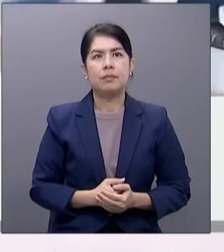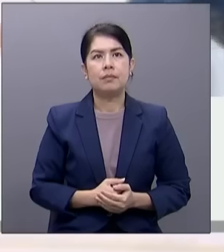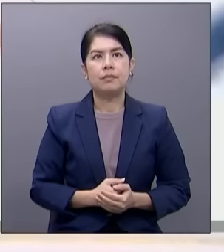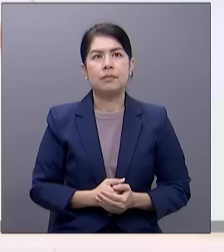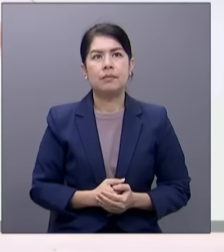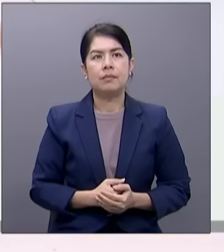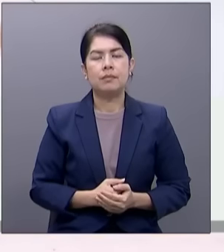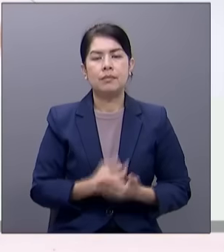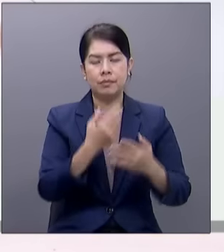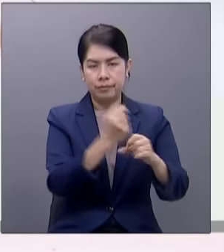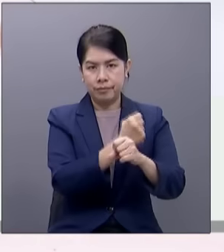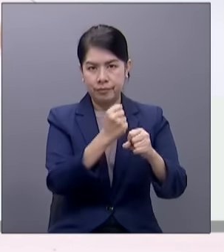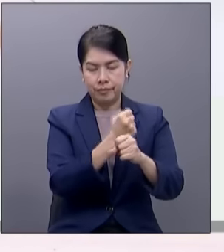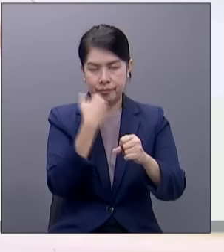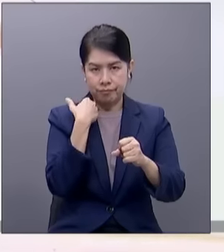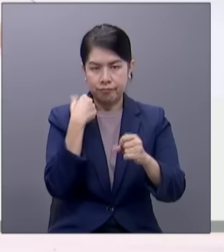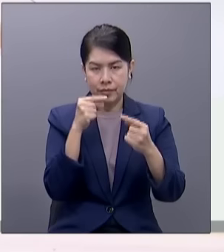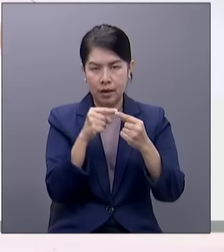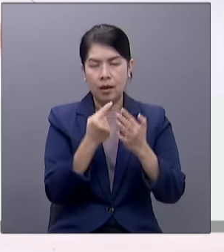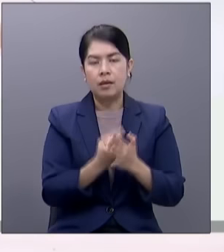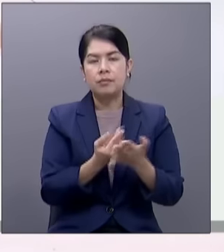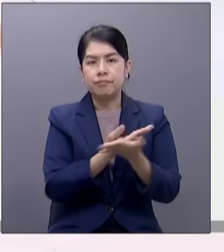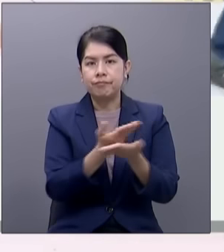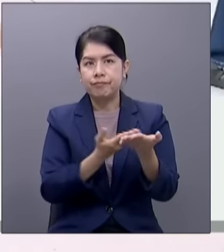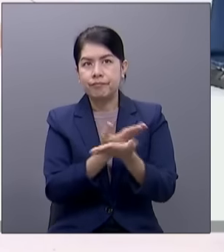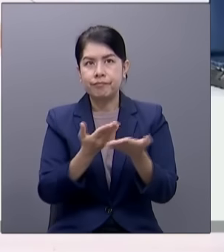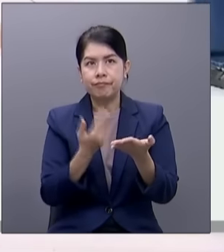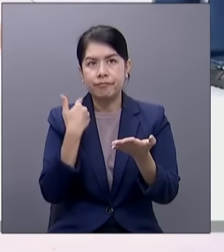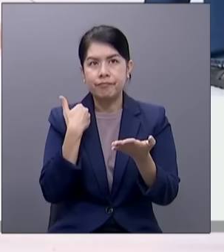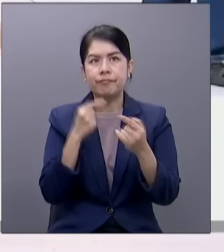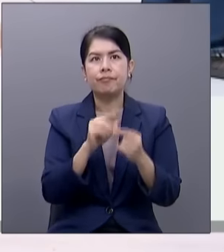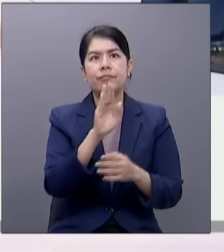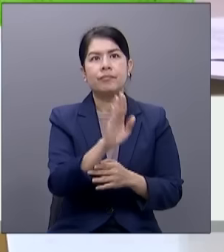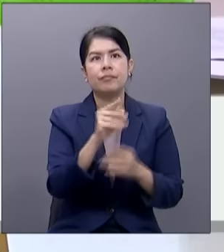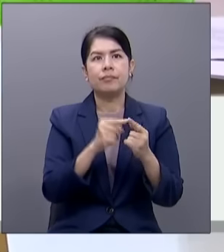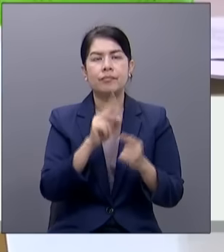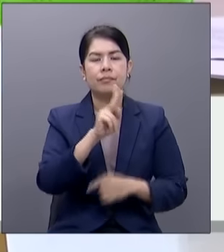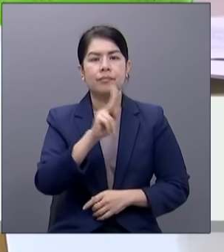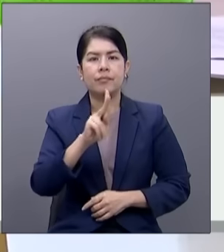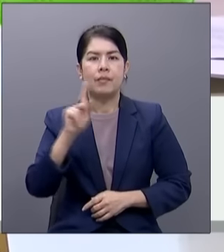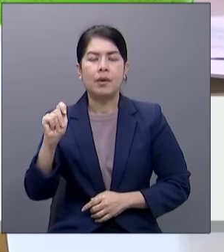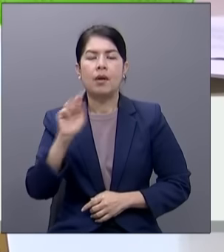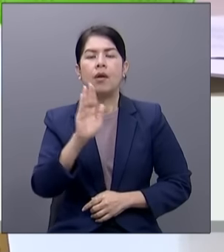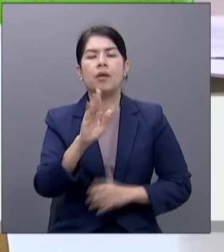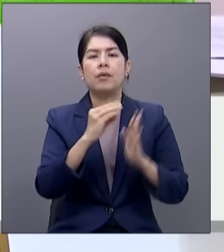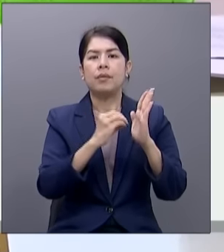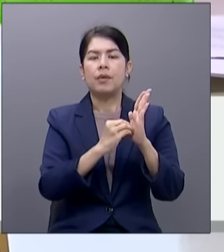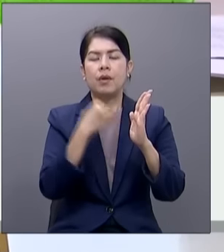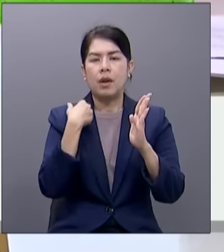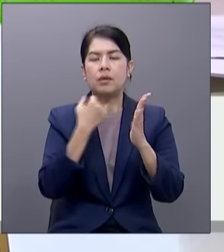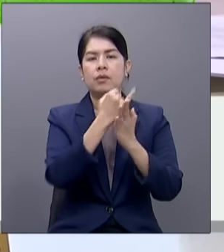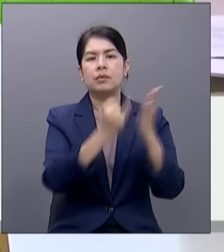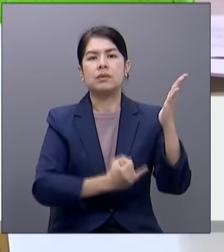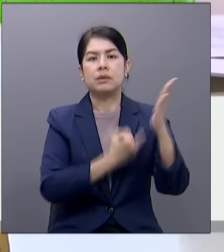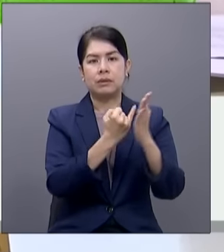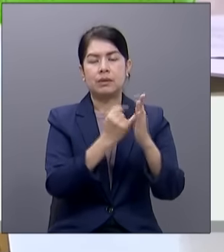ซักซ้อมทำความเข้าใจเตรียมความพร้อมกันอีกครั้งของกกต.กทม.และกรรมการประจำสถานที่เลือกสว.ระดับจังหวัดของกรุงเท